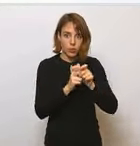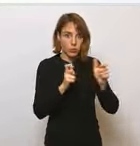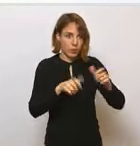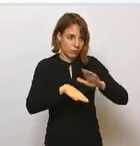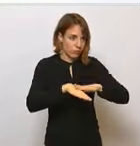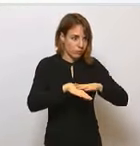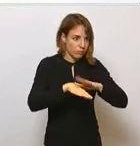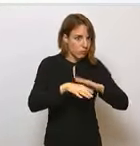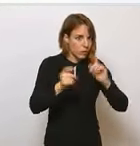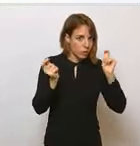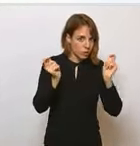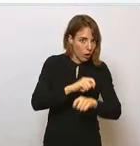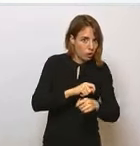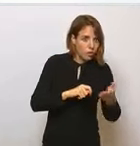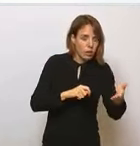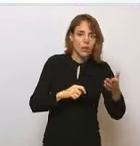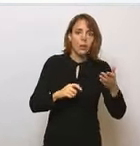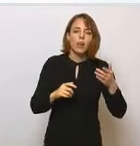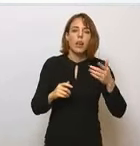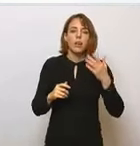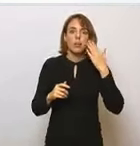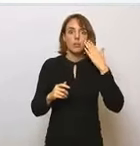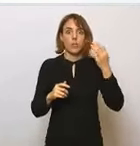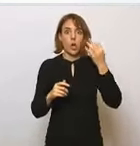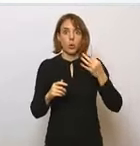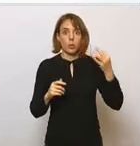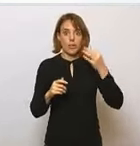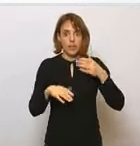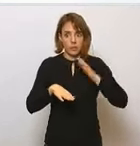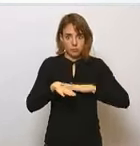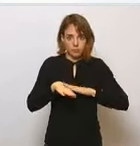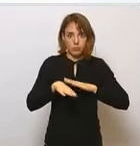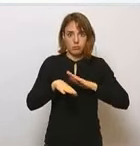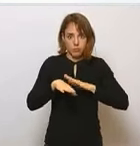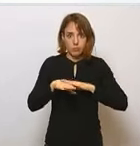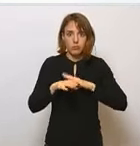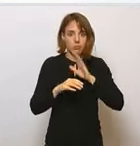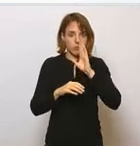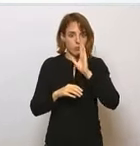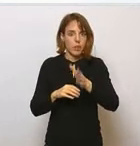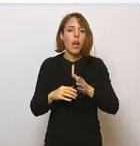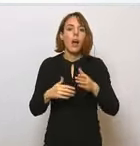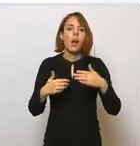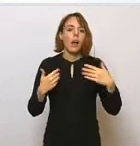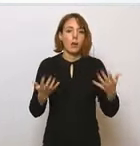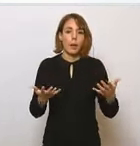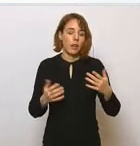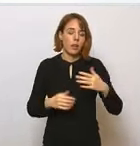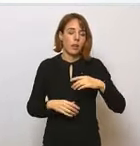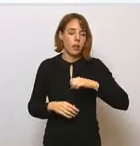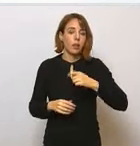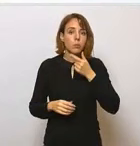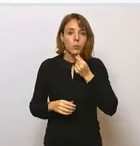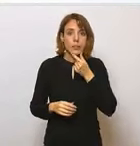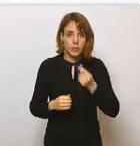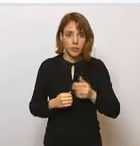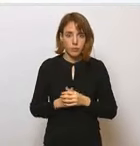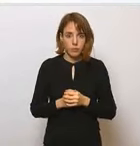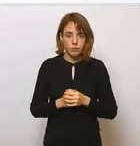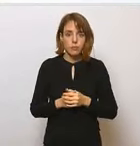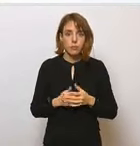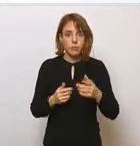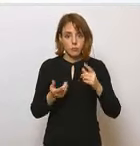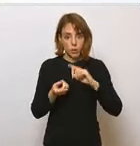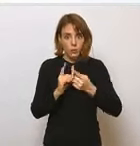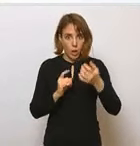manière systématique, eh bien, on aura quelque chose de plus direct. Et avec ce type d'agilité, de flexibilité, eh bien, on peut ouvrir le marché et avoir